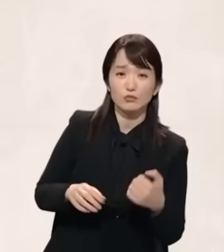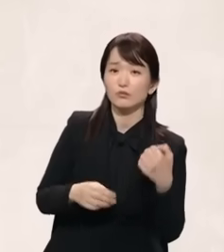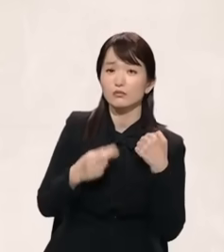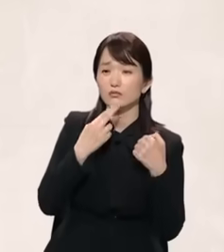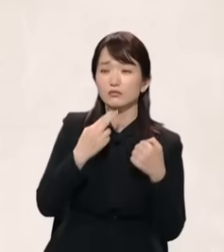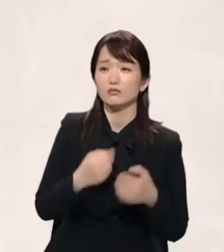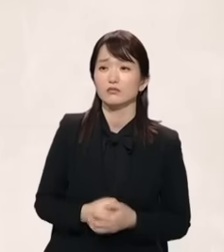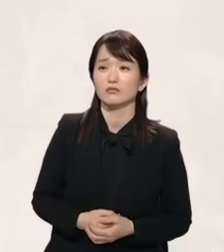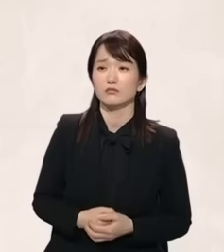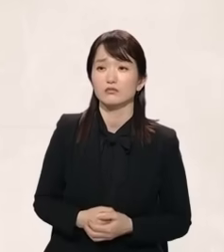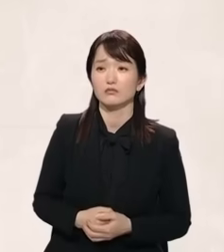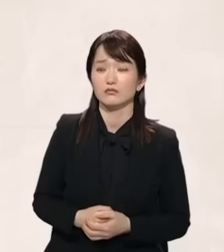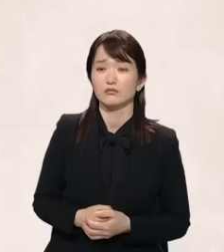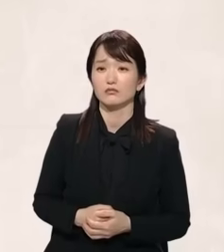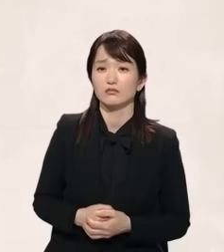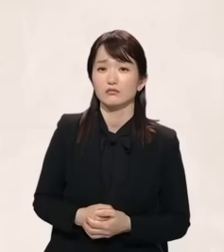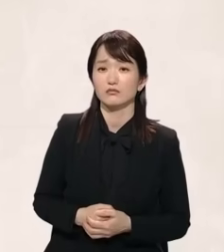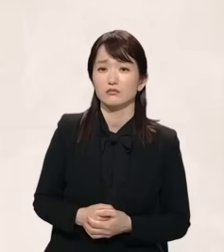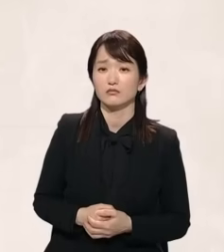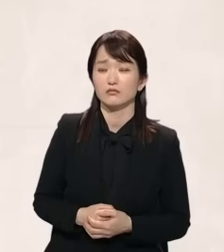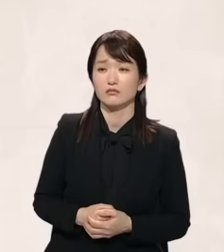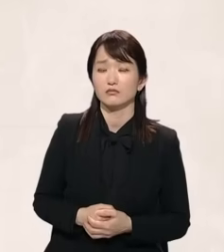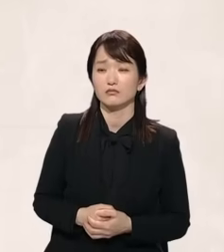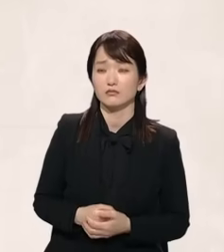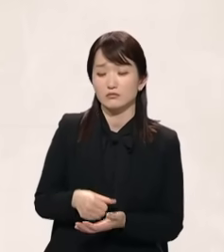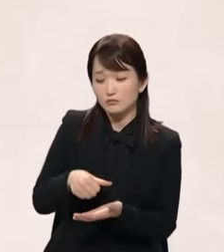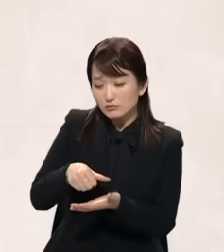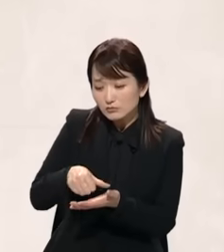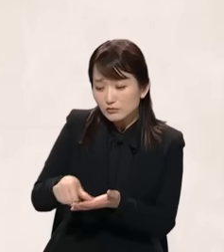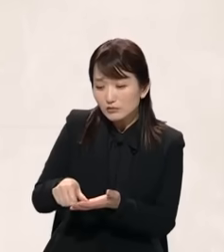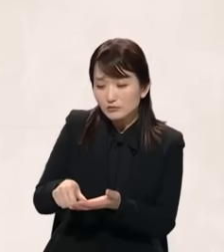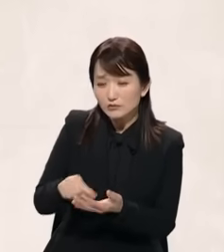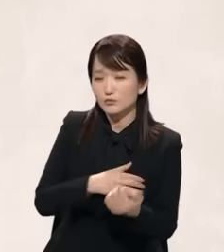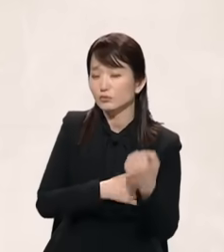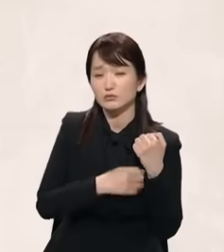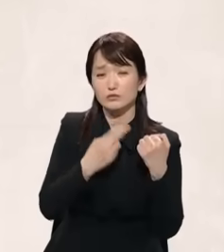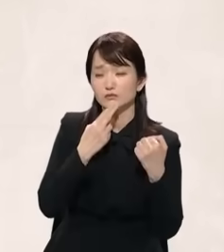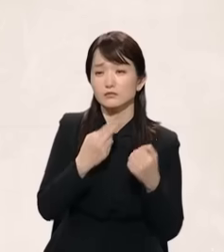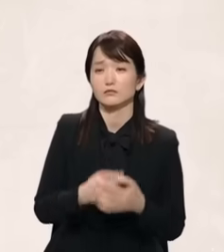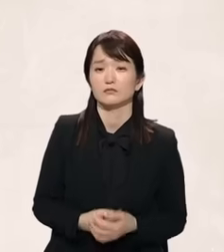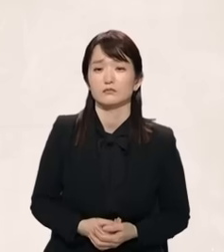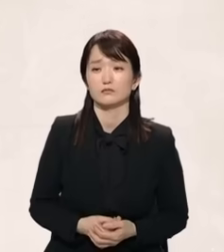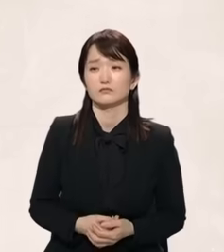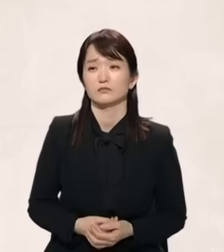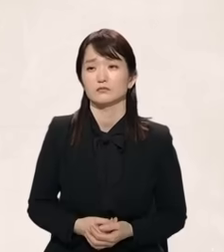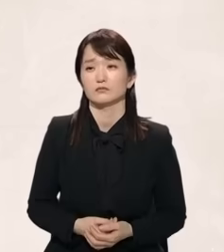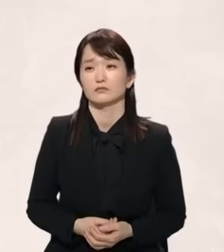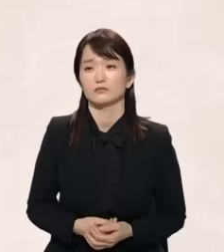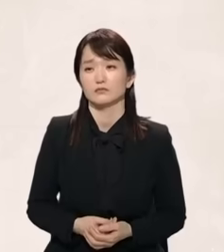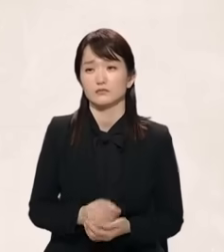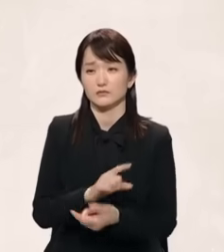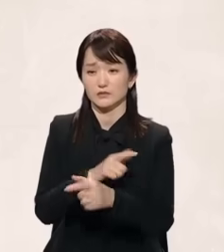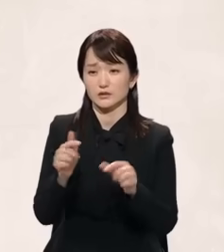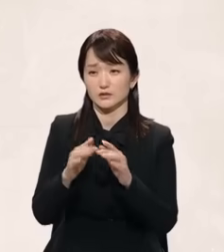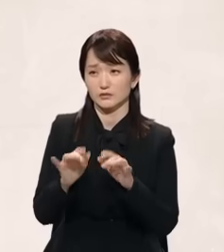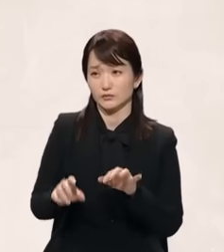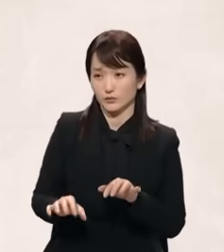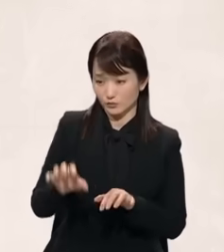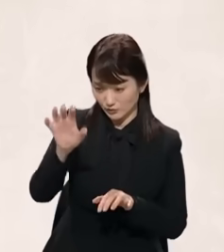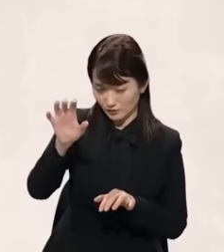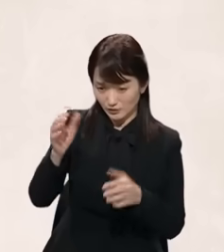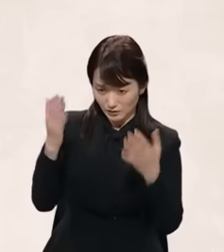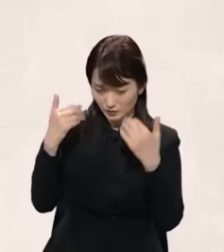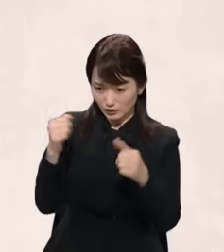해서 그걸 삭제해주는 그런 시스템도 없다라고 또 반박을 하고 있어요 그리고 여러 가지 성론 글이라 이런 학폭 주장 글이 올라왔을